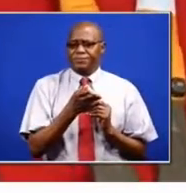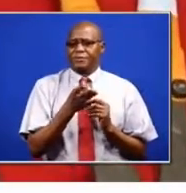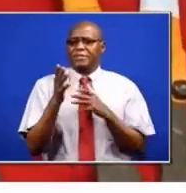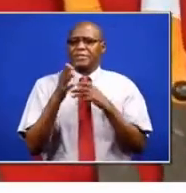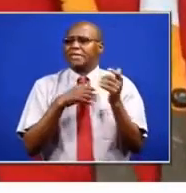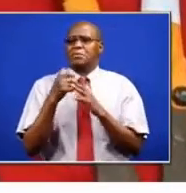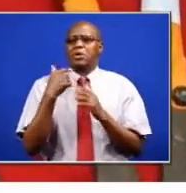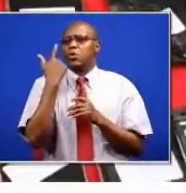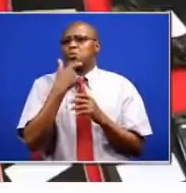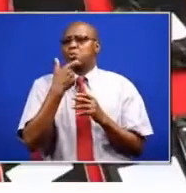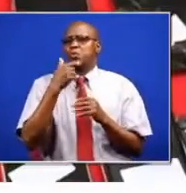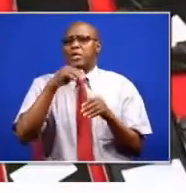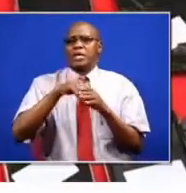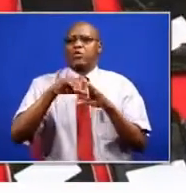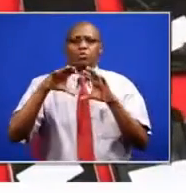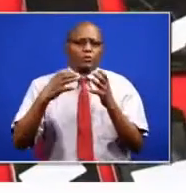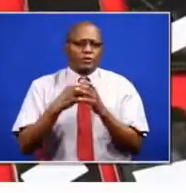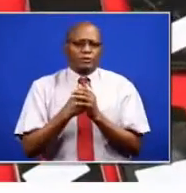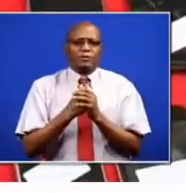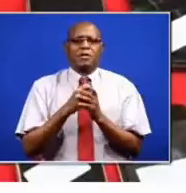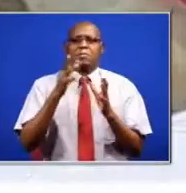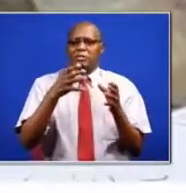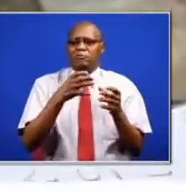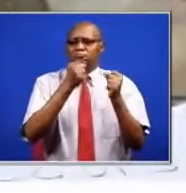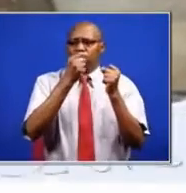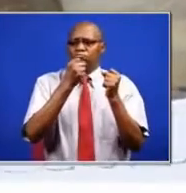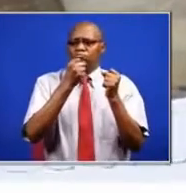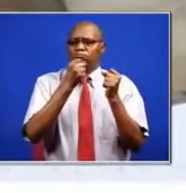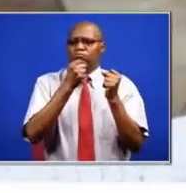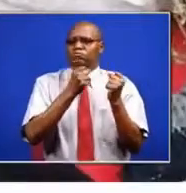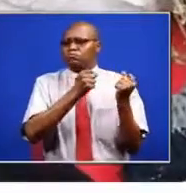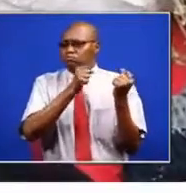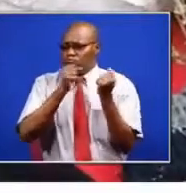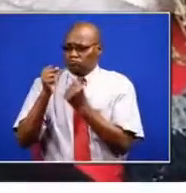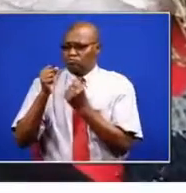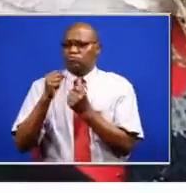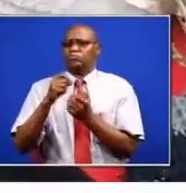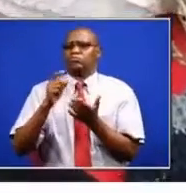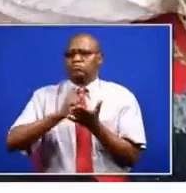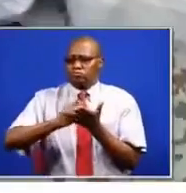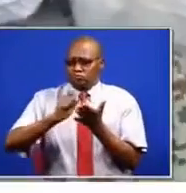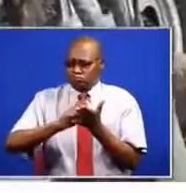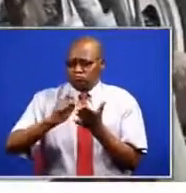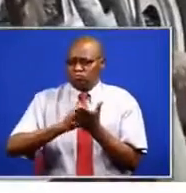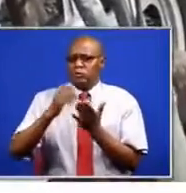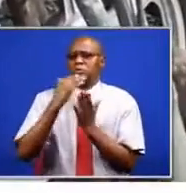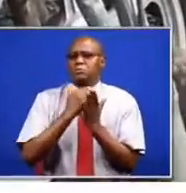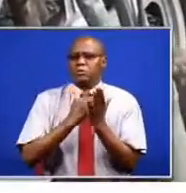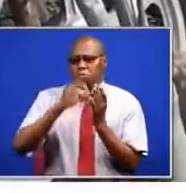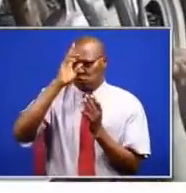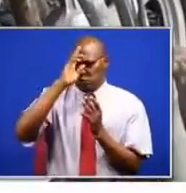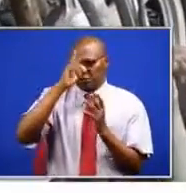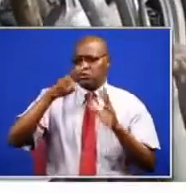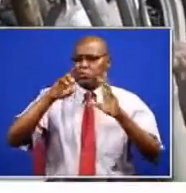jamii, tumesema aweze kuweka korokoroni, waandikishe taarifa kwa polisi na uchunguzi uweze